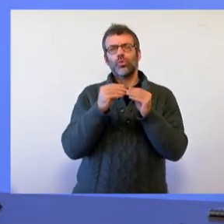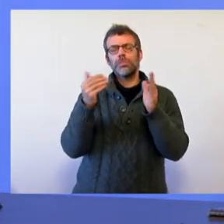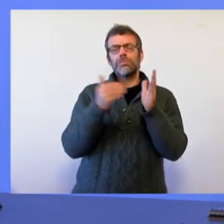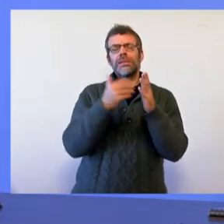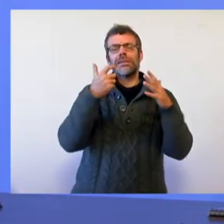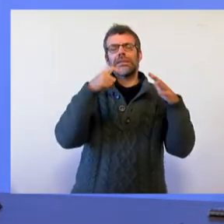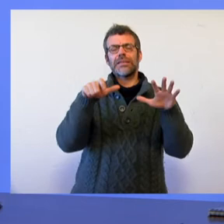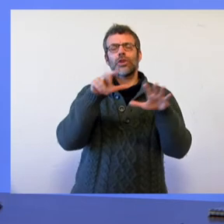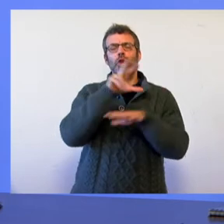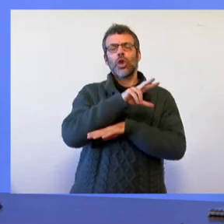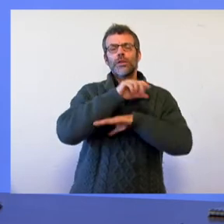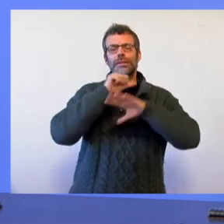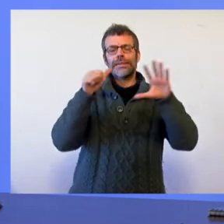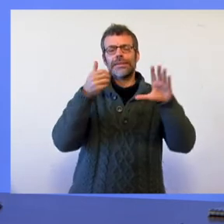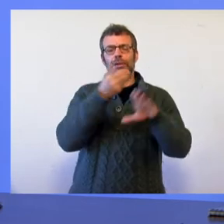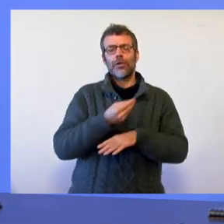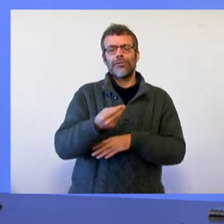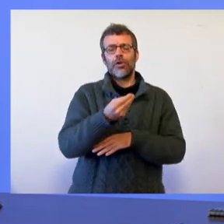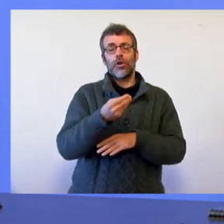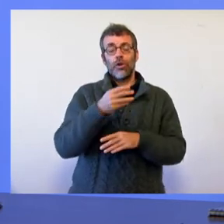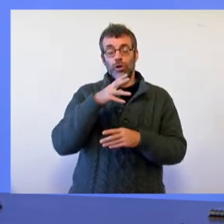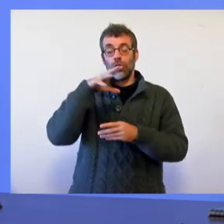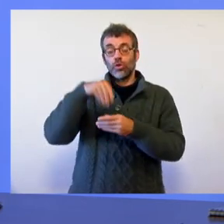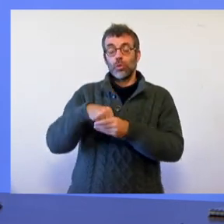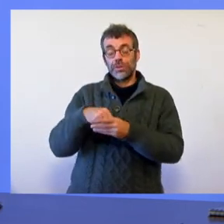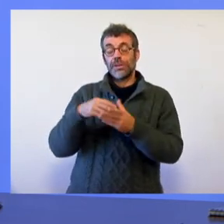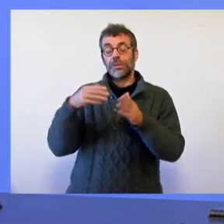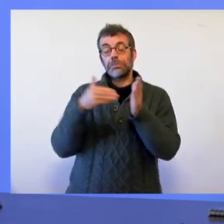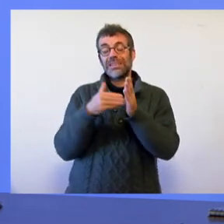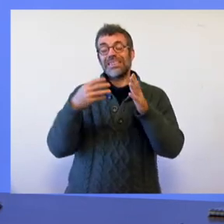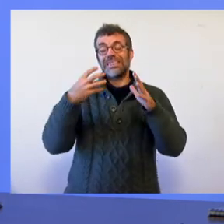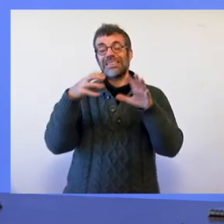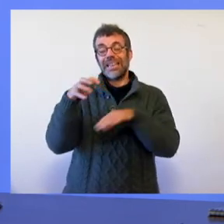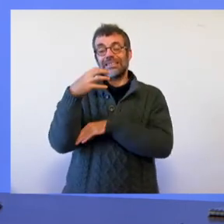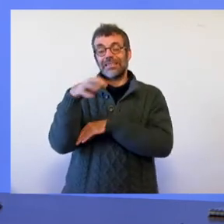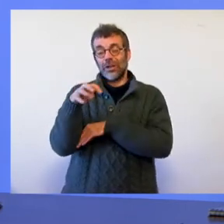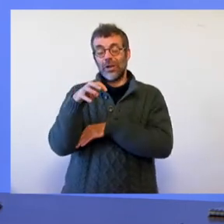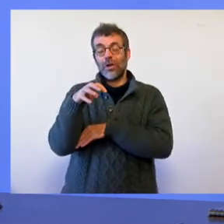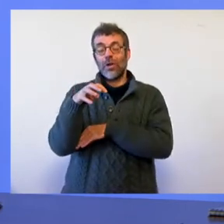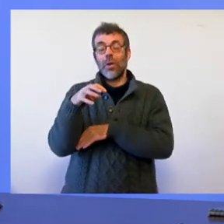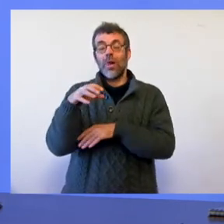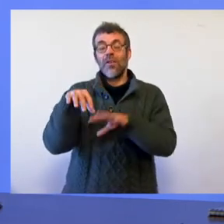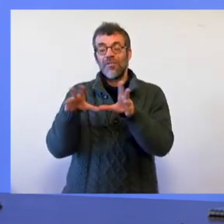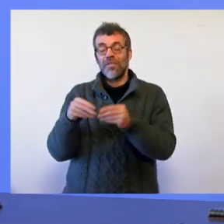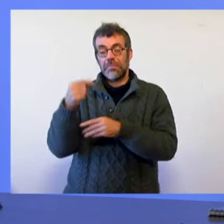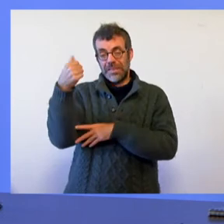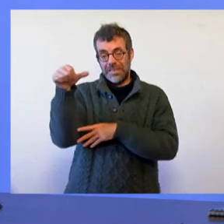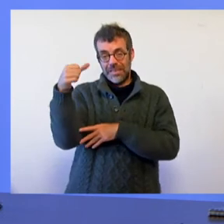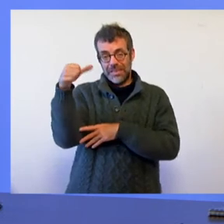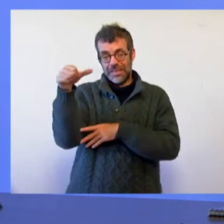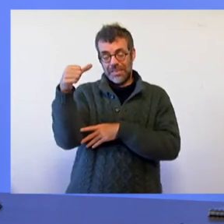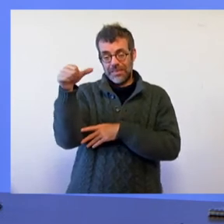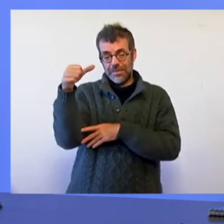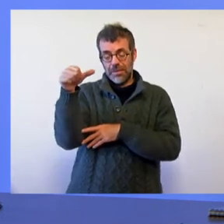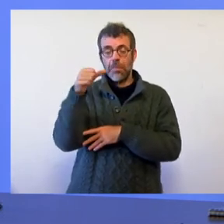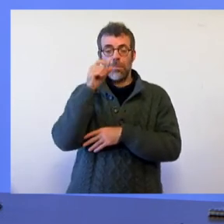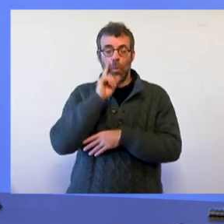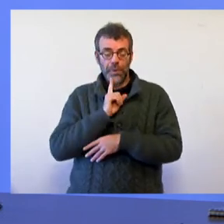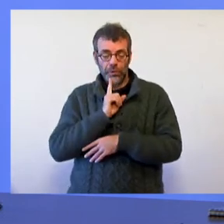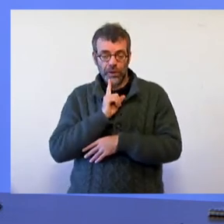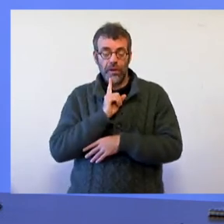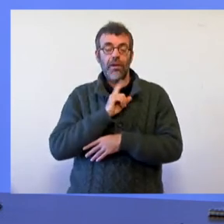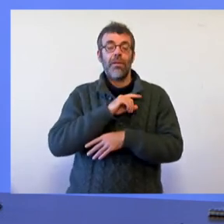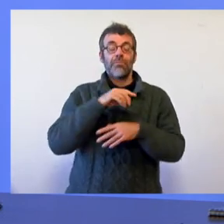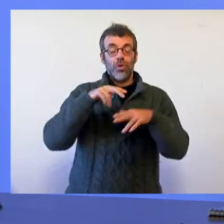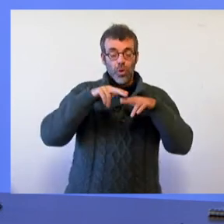1736 enfants, dont 1400 familles monoparentales bénéficiaires du RSA, et 333 dans des situations sociales